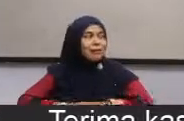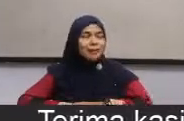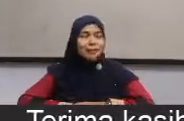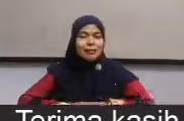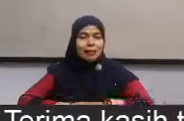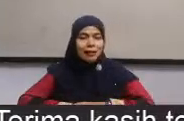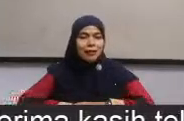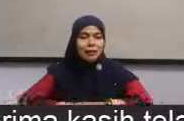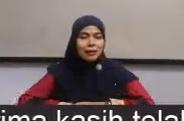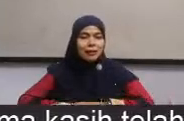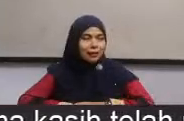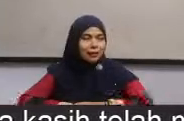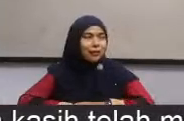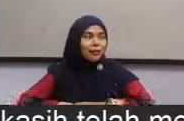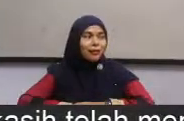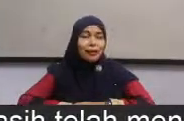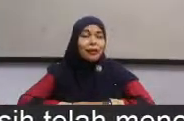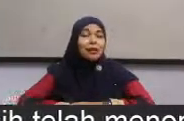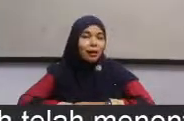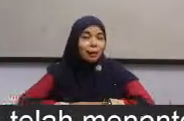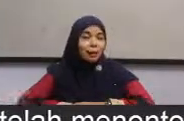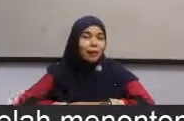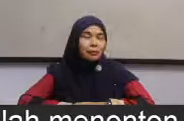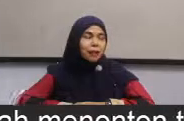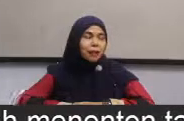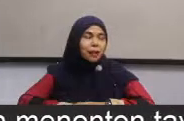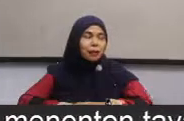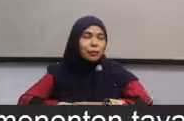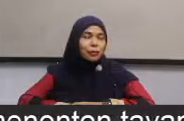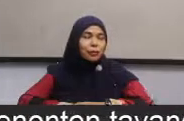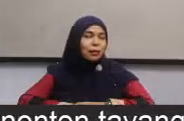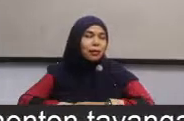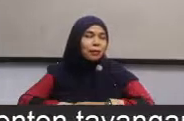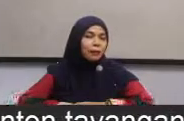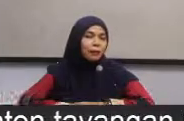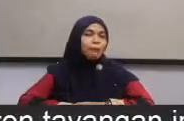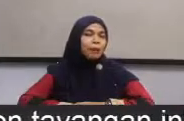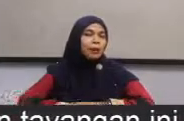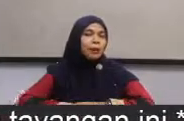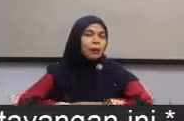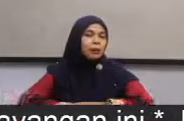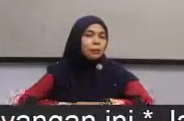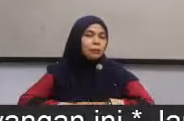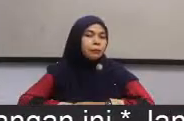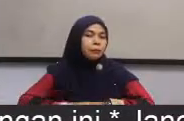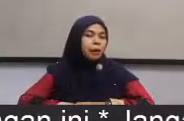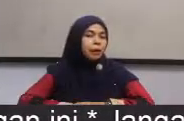ada ya karena dari awal mereka memang sudah ditanamkan